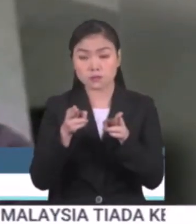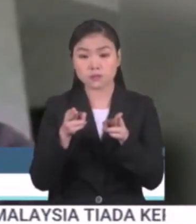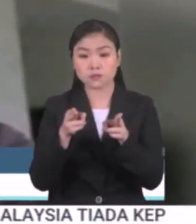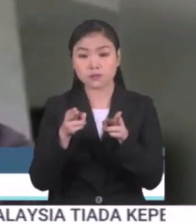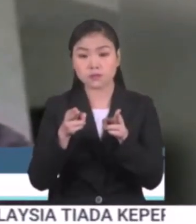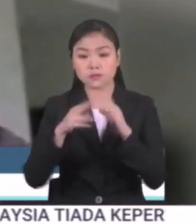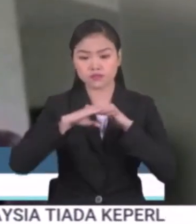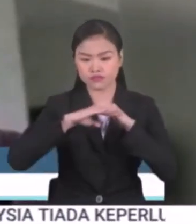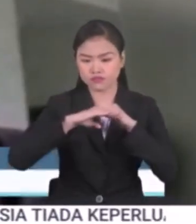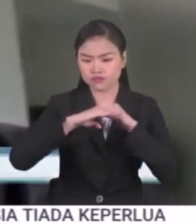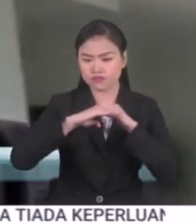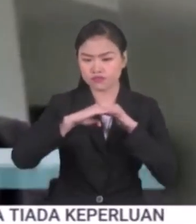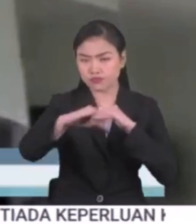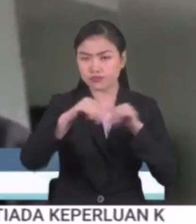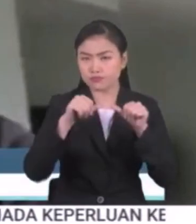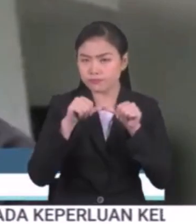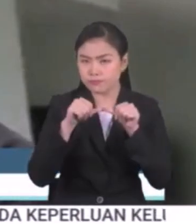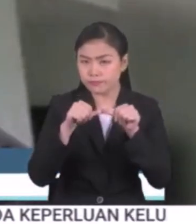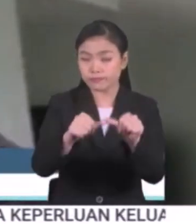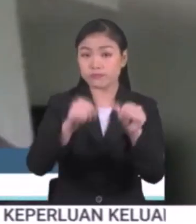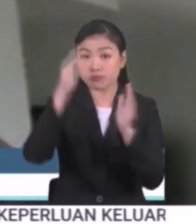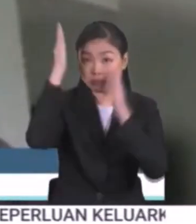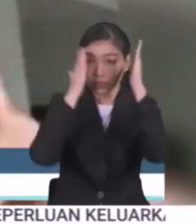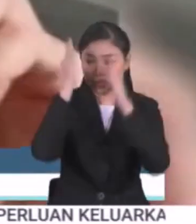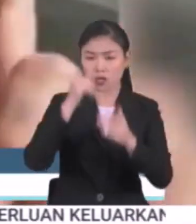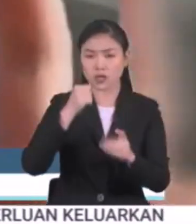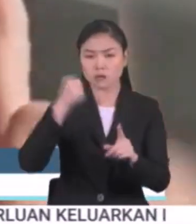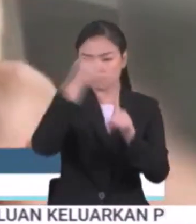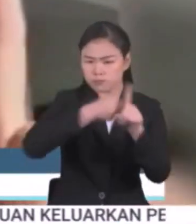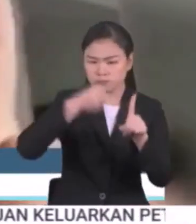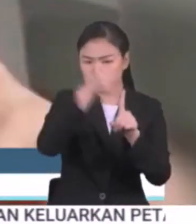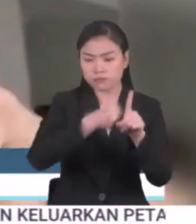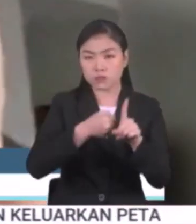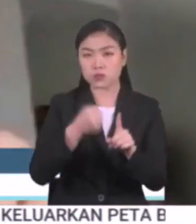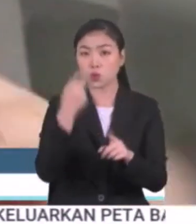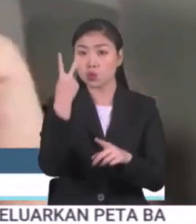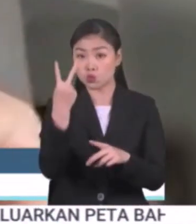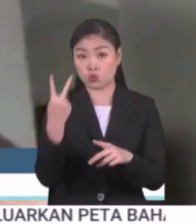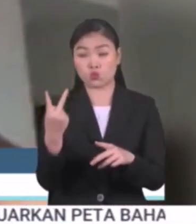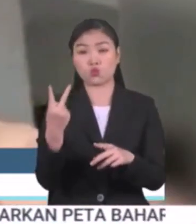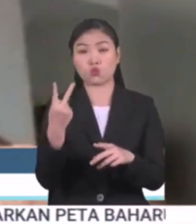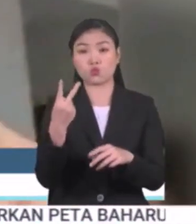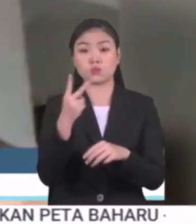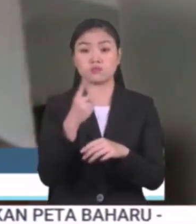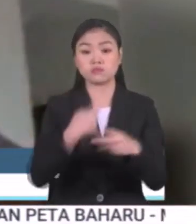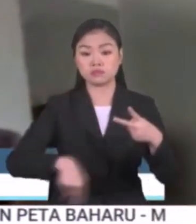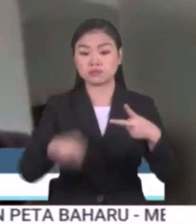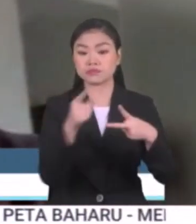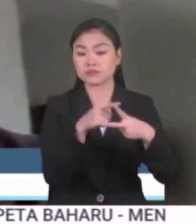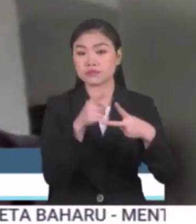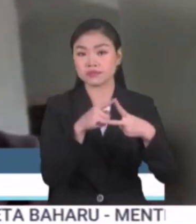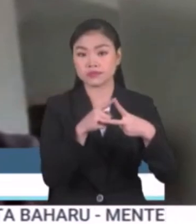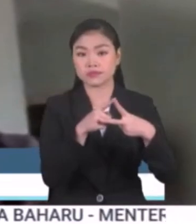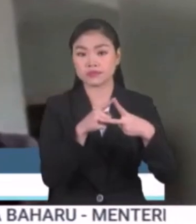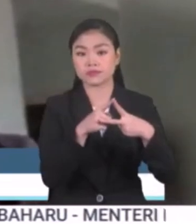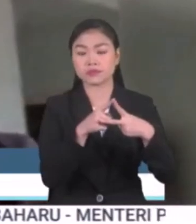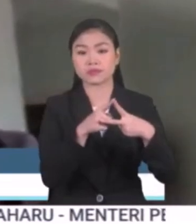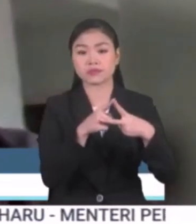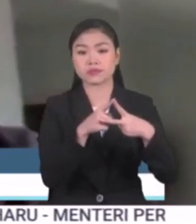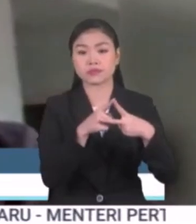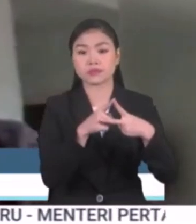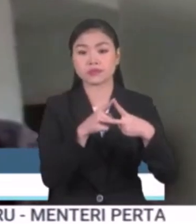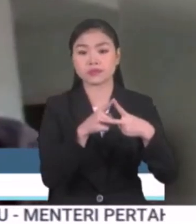keberlangsungan dan berterusan Malaysia ini dalam memperjuangkan dua perkara utama. Pertamanya, kita